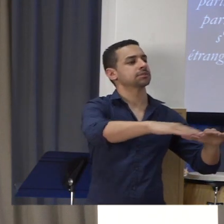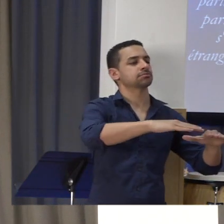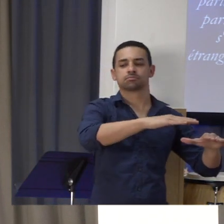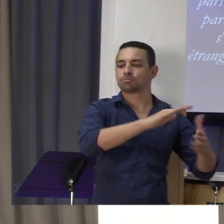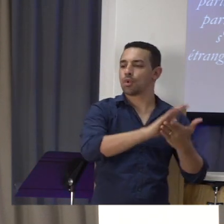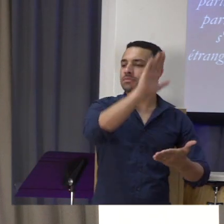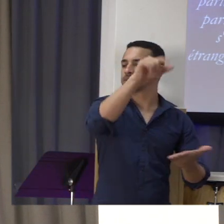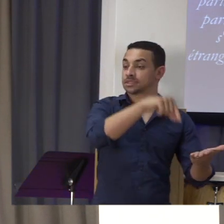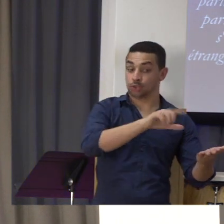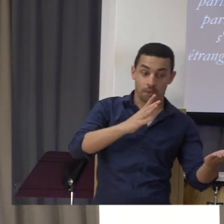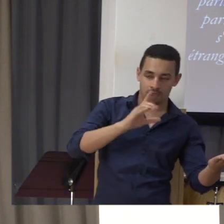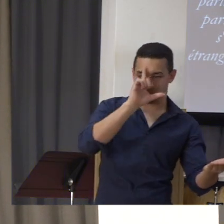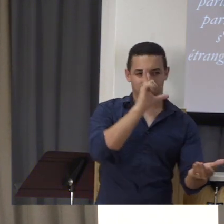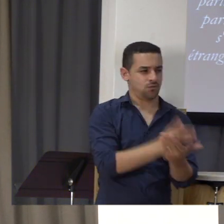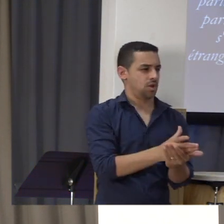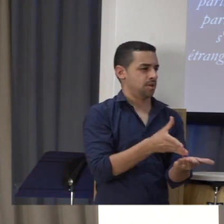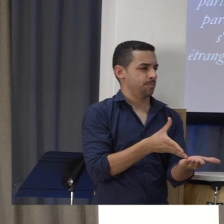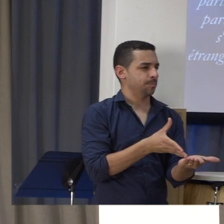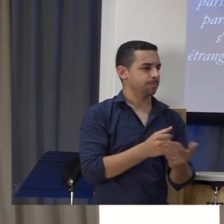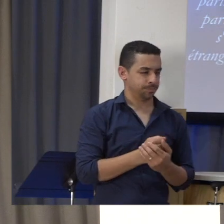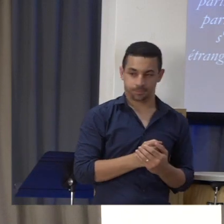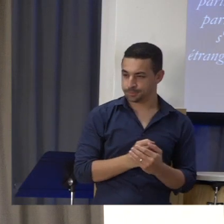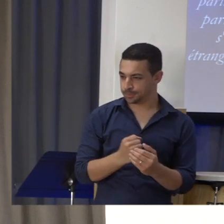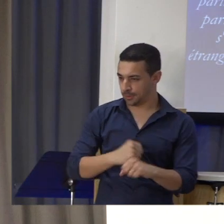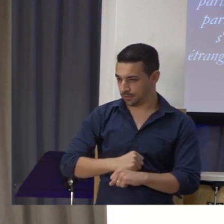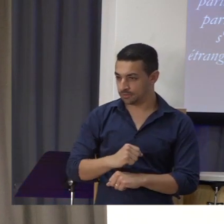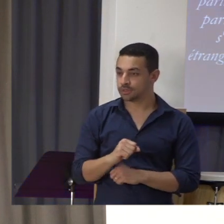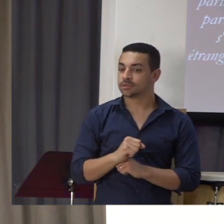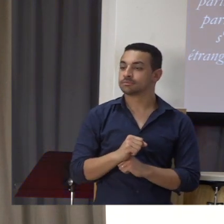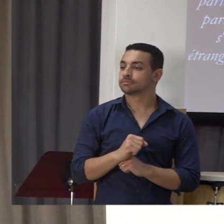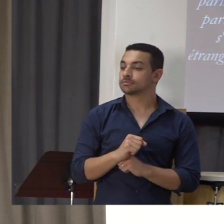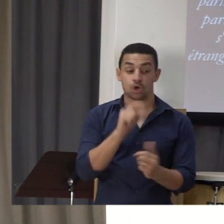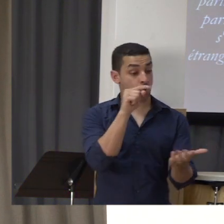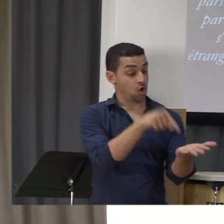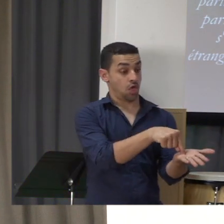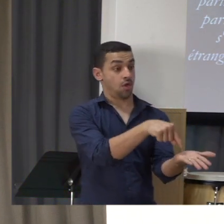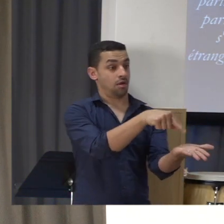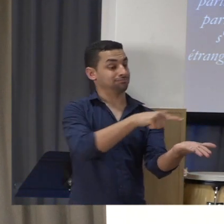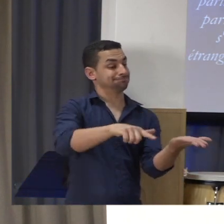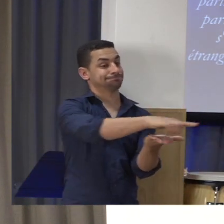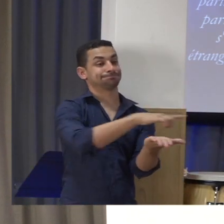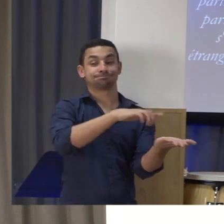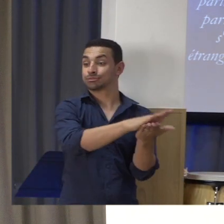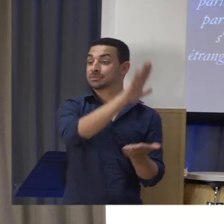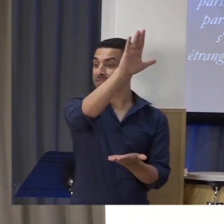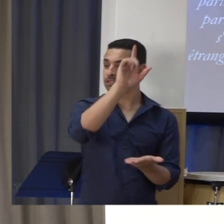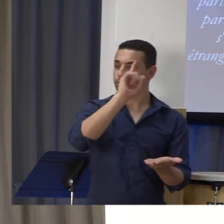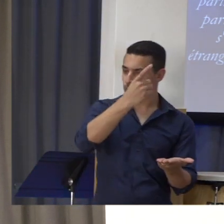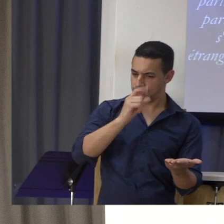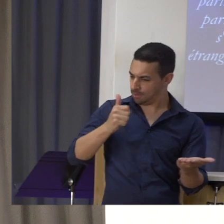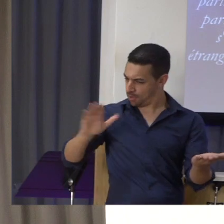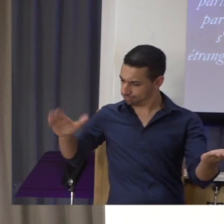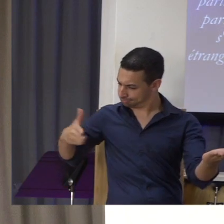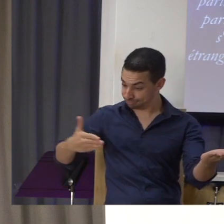foi. C'est-à-dire, le lieu qu'il devait recevoir, Dieu va l'amener d'abord par la